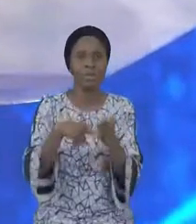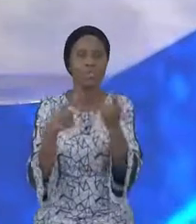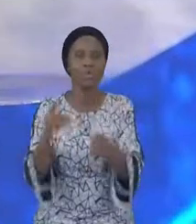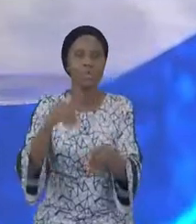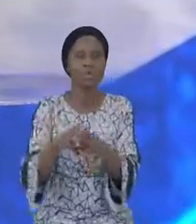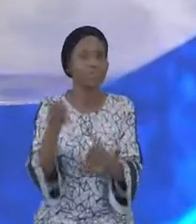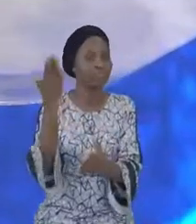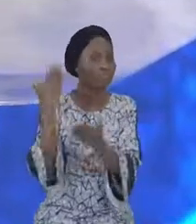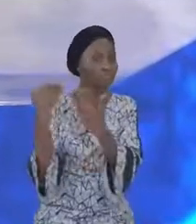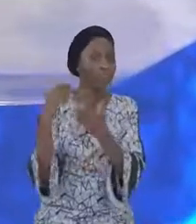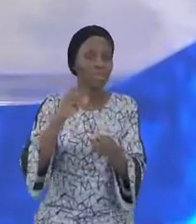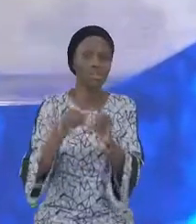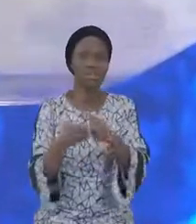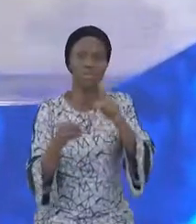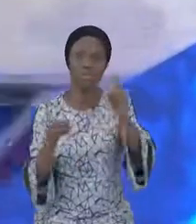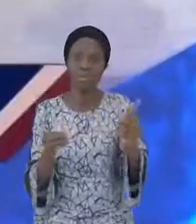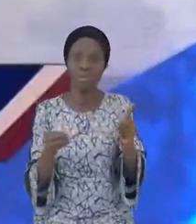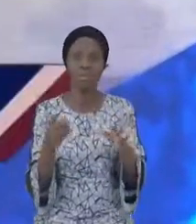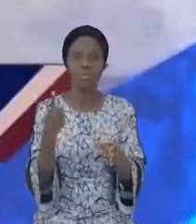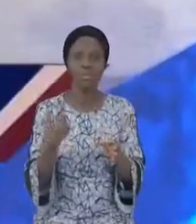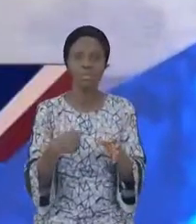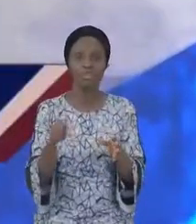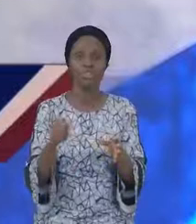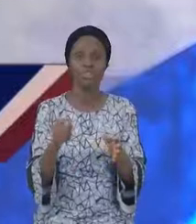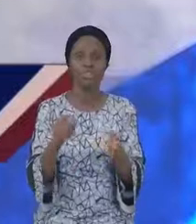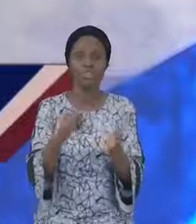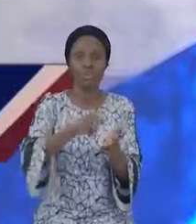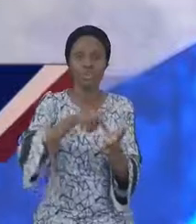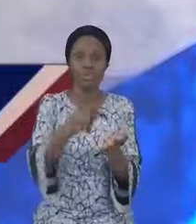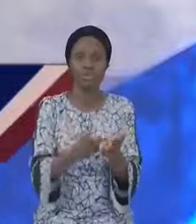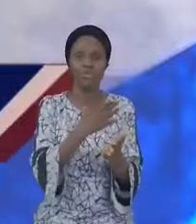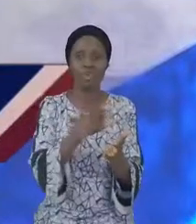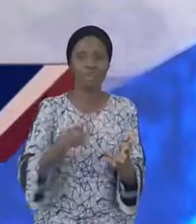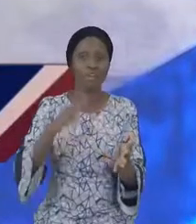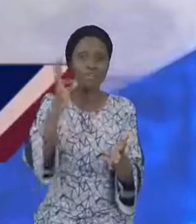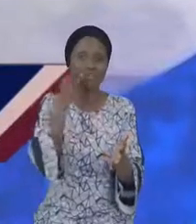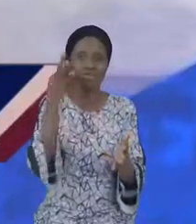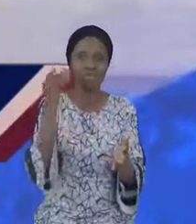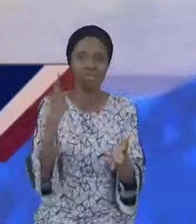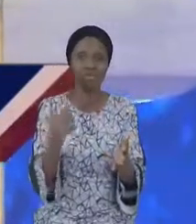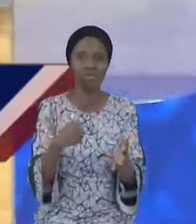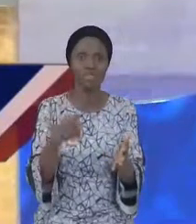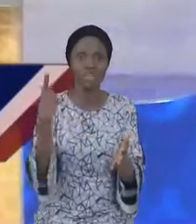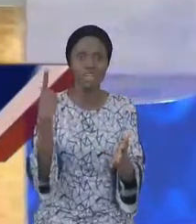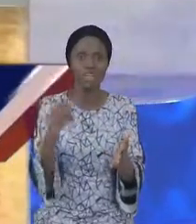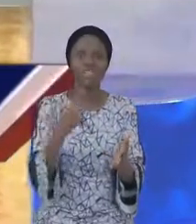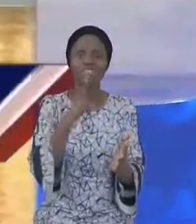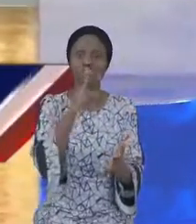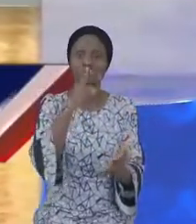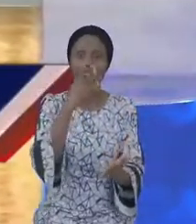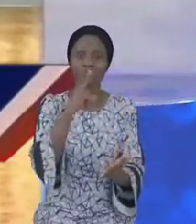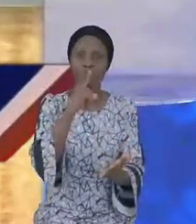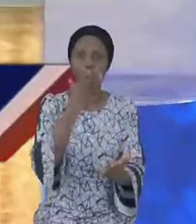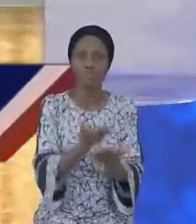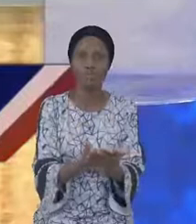passé. Première partie, ici, premier point, l'évidence et le fruit de la nature dépravée. La preuve